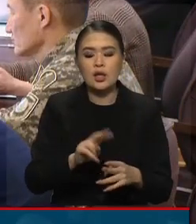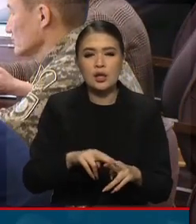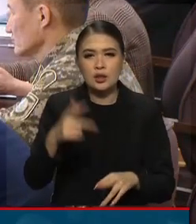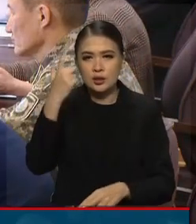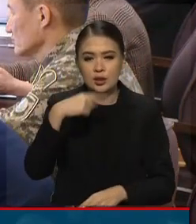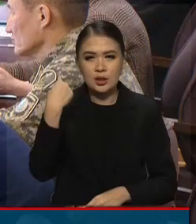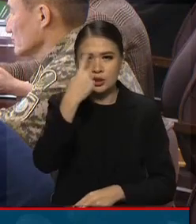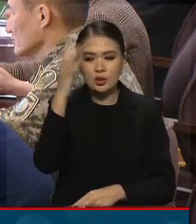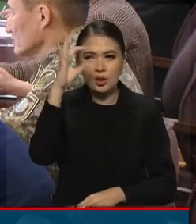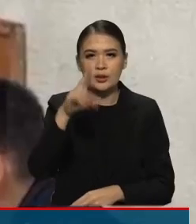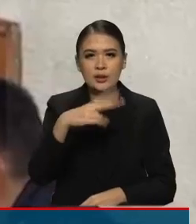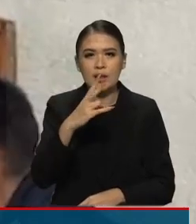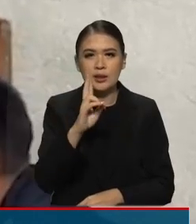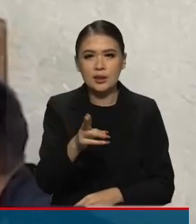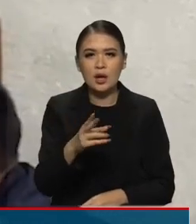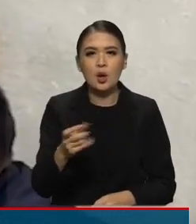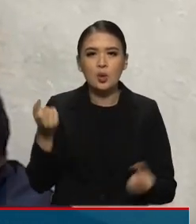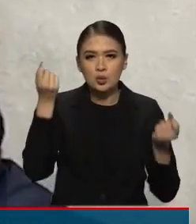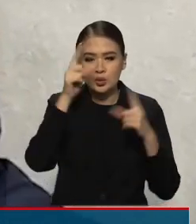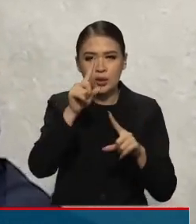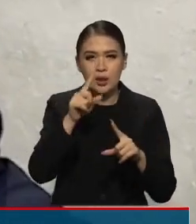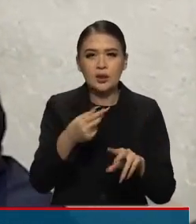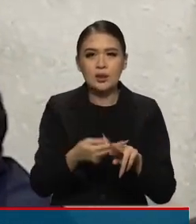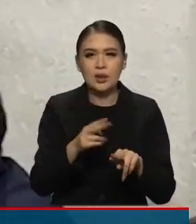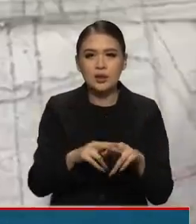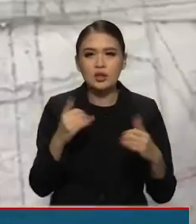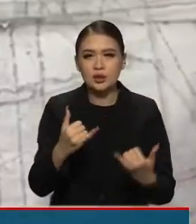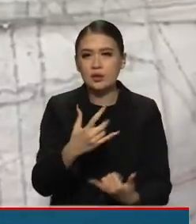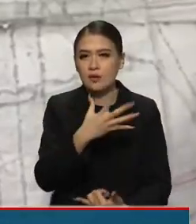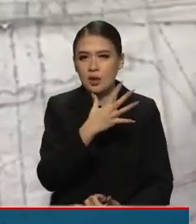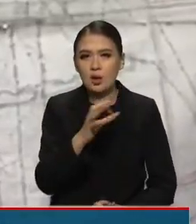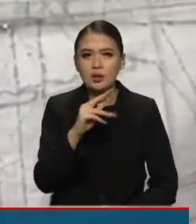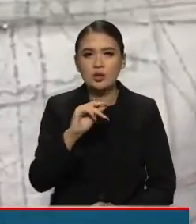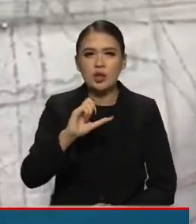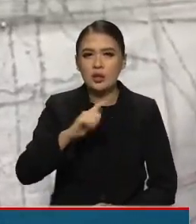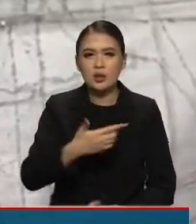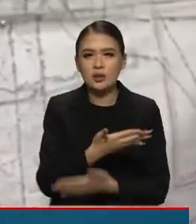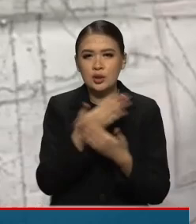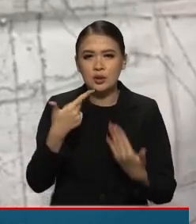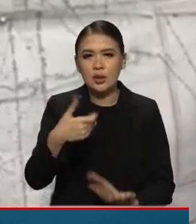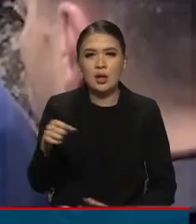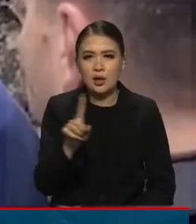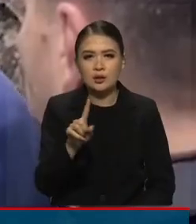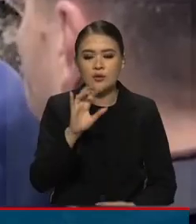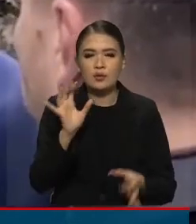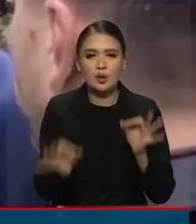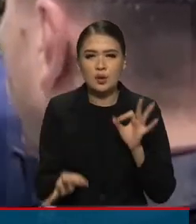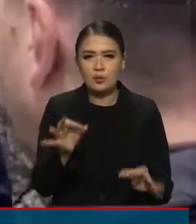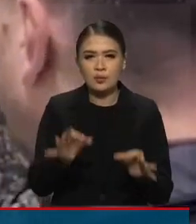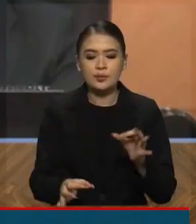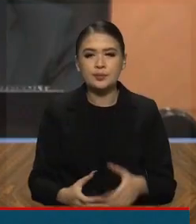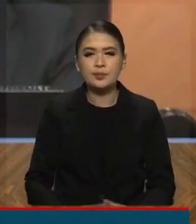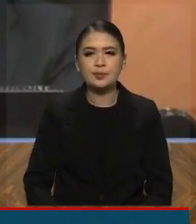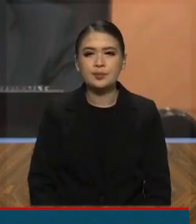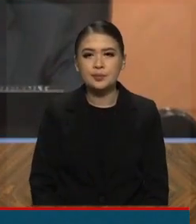личности проводится ДНК-анализ. На данный момент открытых очагов горения нет, газовая обстановка в норме.